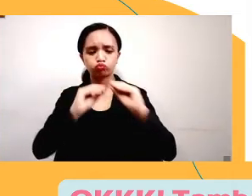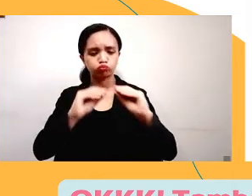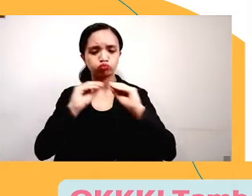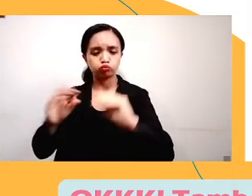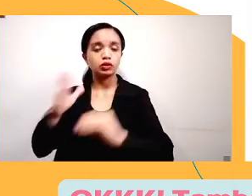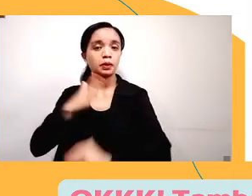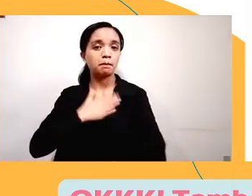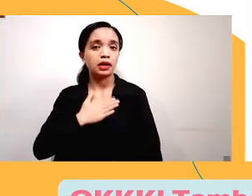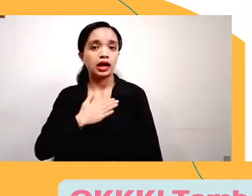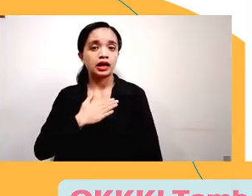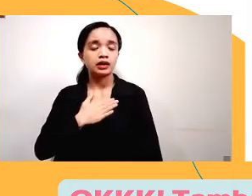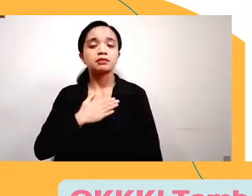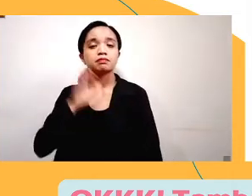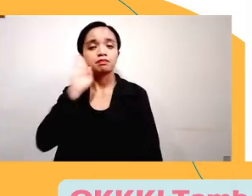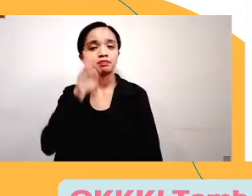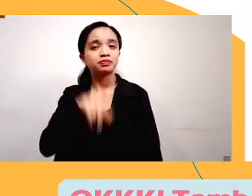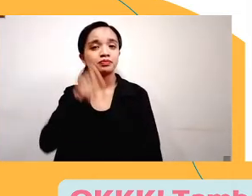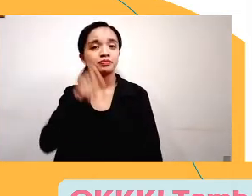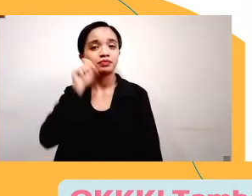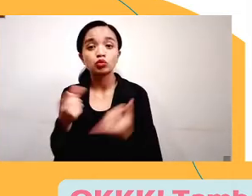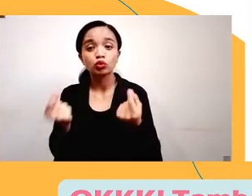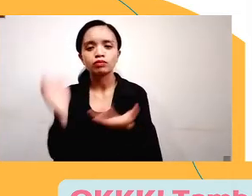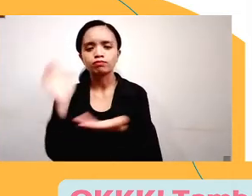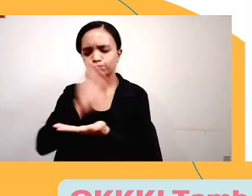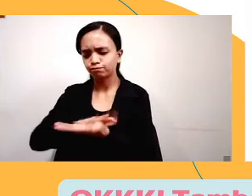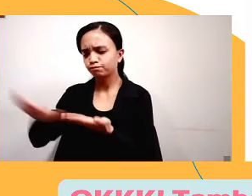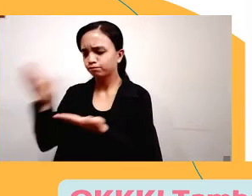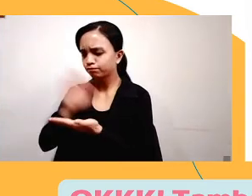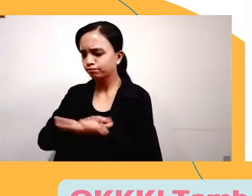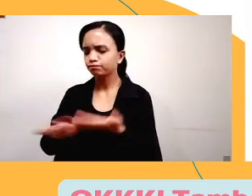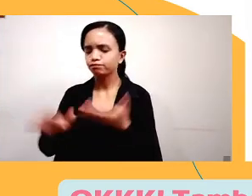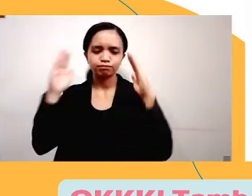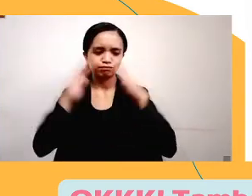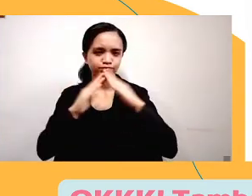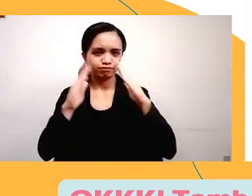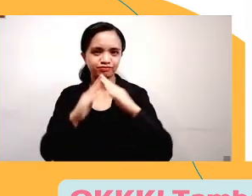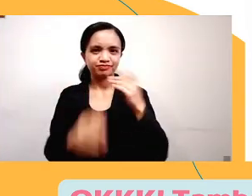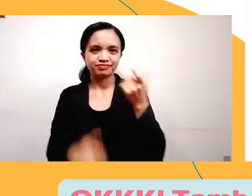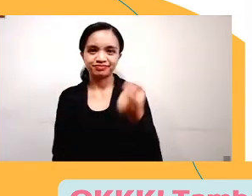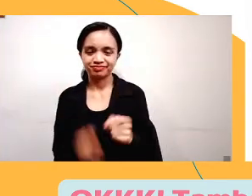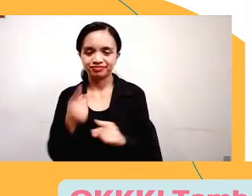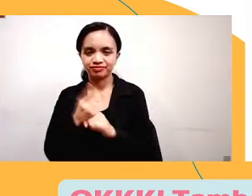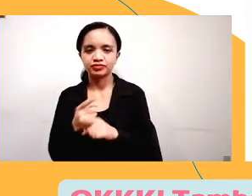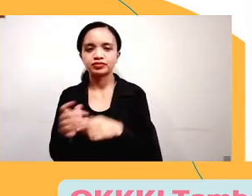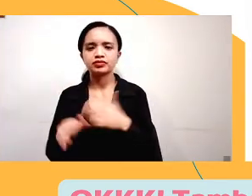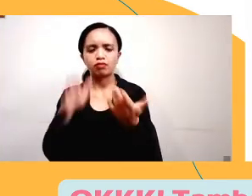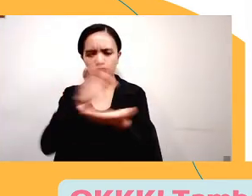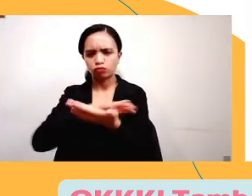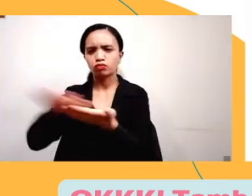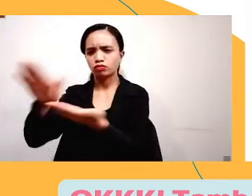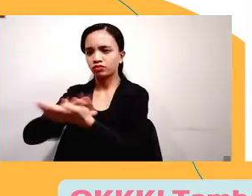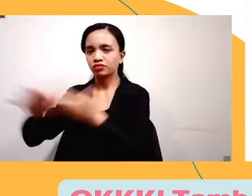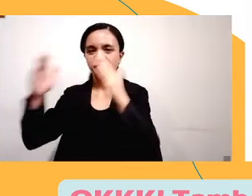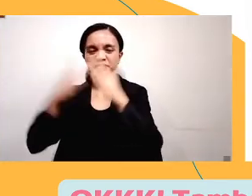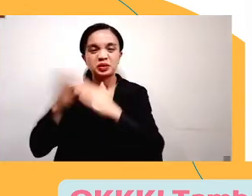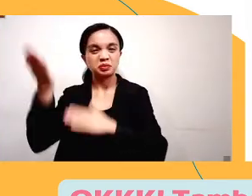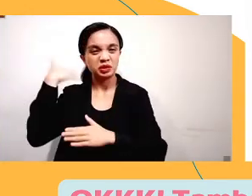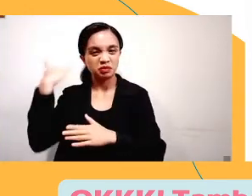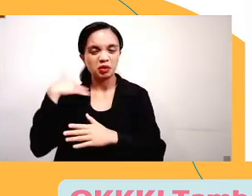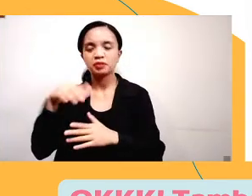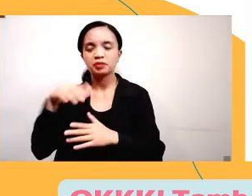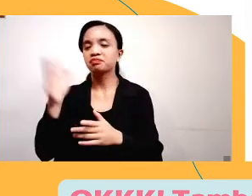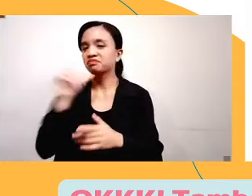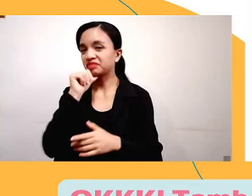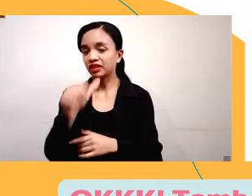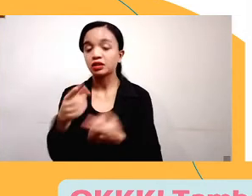kapatid ng gawaing bahay. Ayon kay Frank, okay? Gawaing bahay, diba? Dati hindi naman tayo marunong yan eh, pero dahil